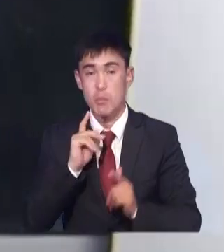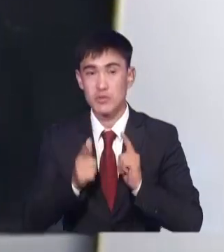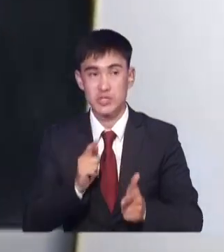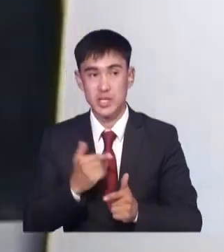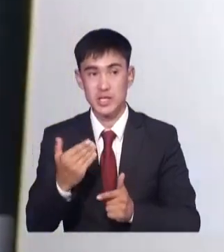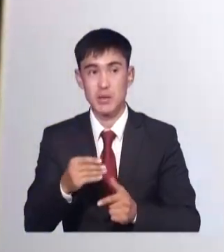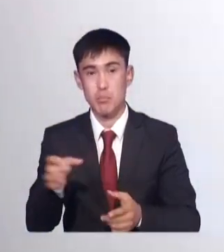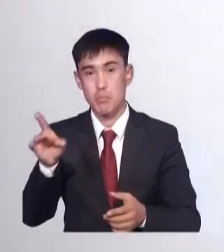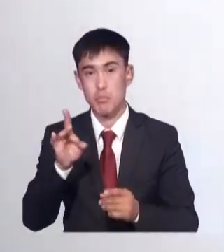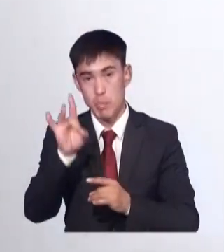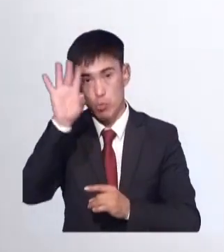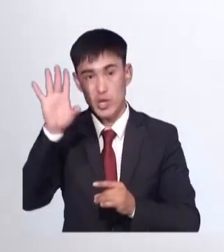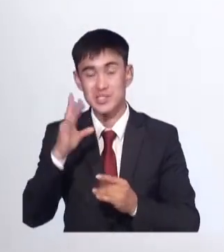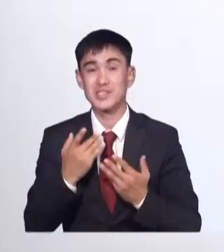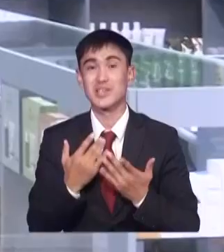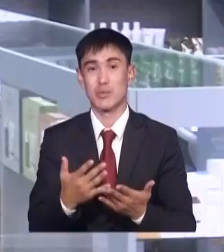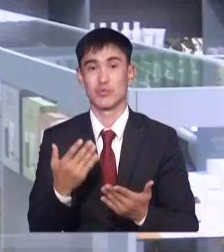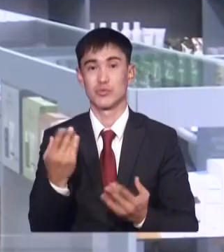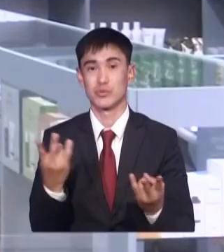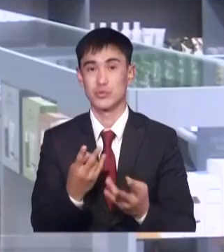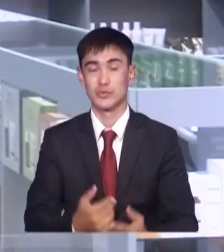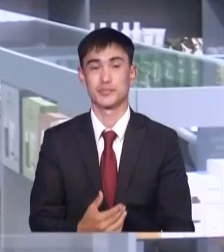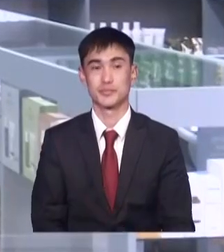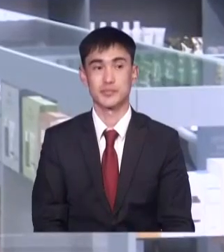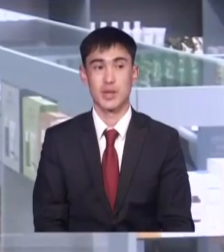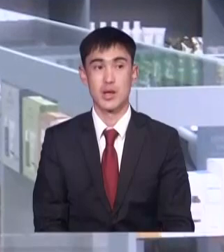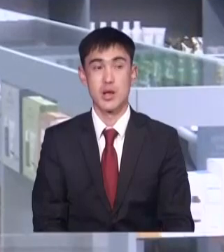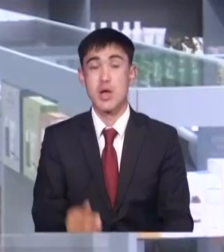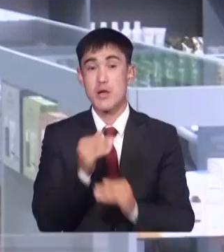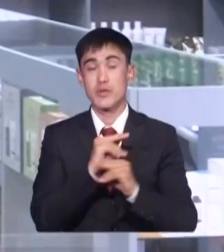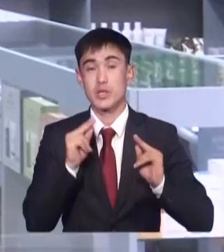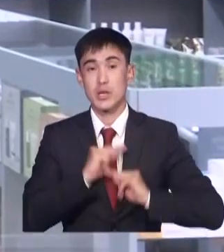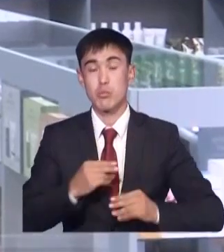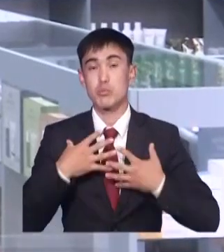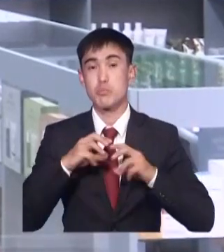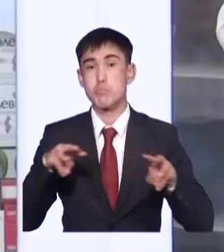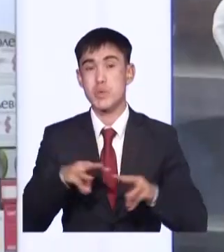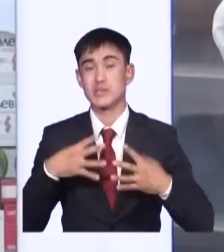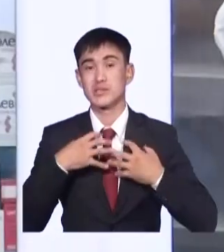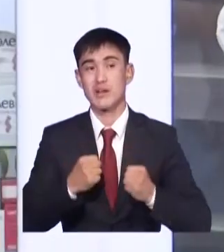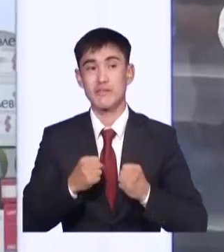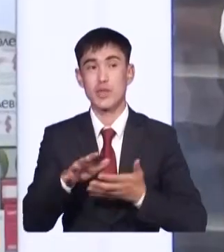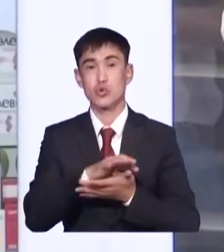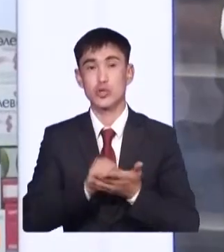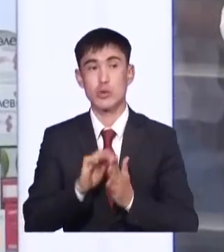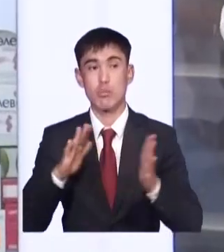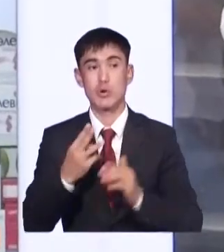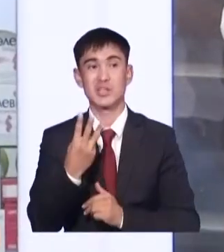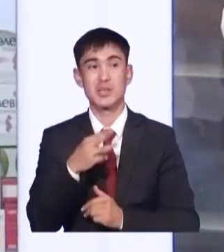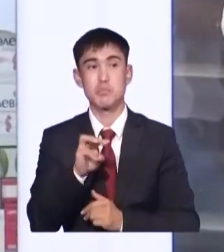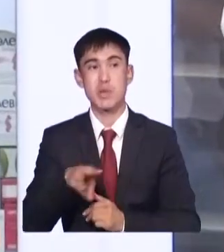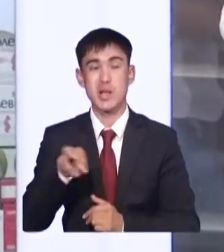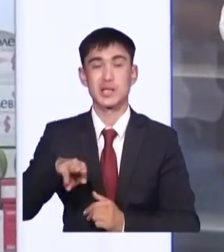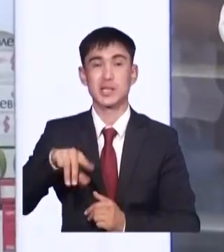подтверждает их популярность и востребованность. Аудит эффективности работы Минздрава выявил нарушения на более чем 3